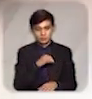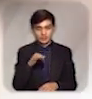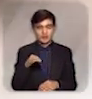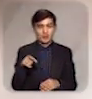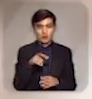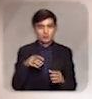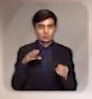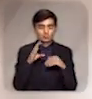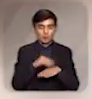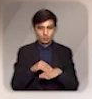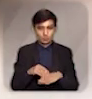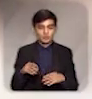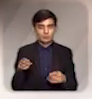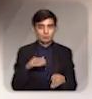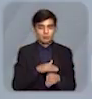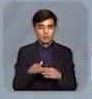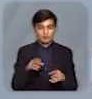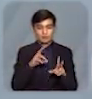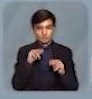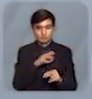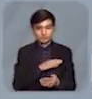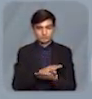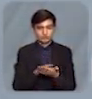дейін ашылатынына уәде берген.